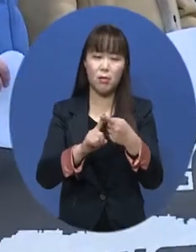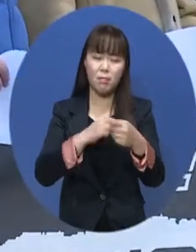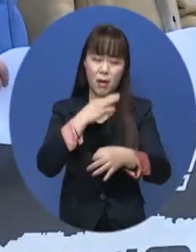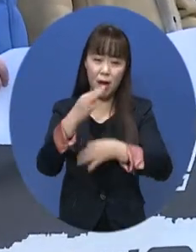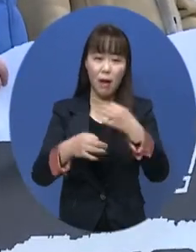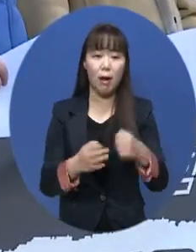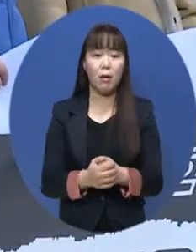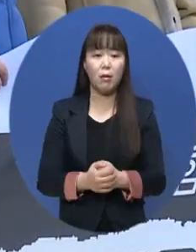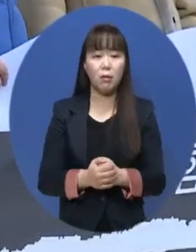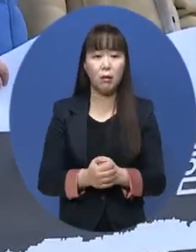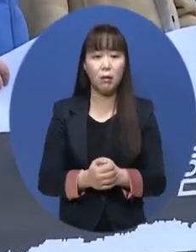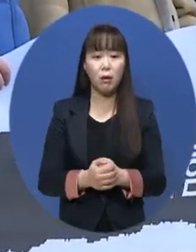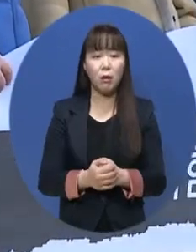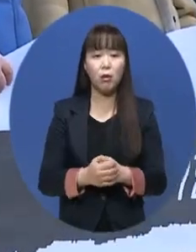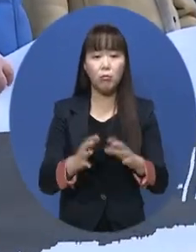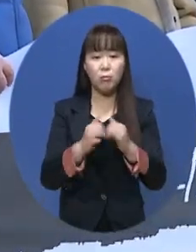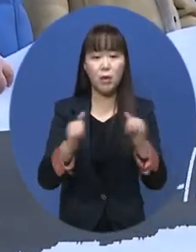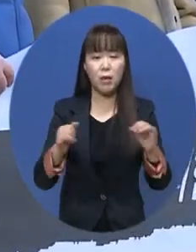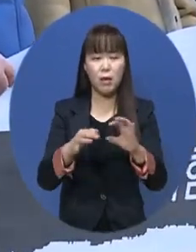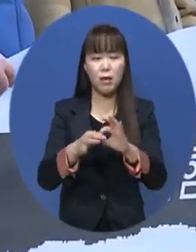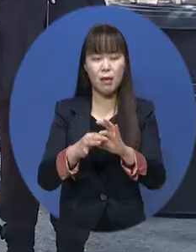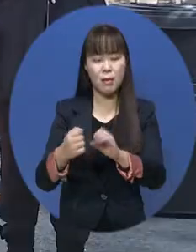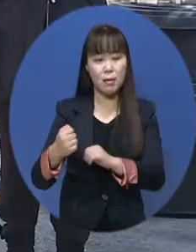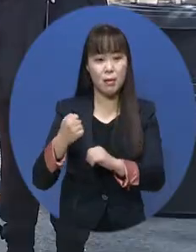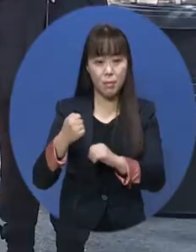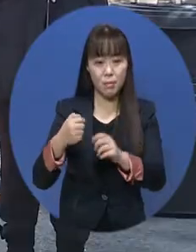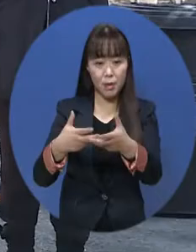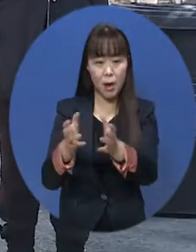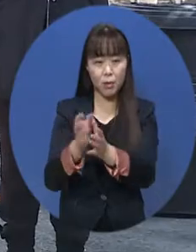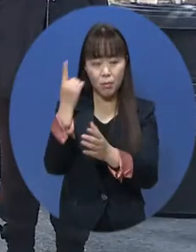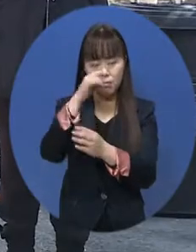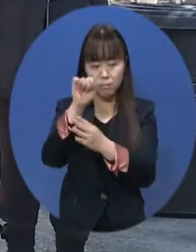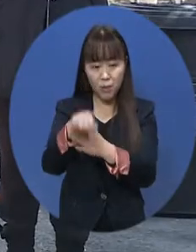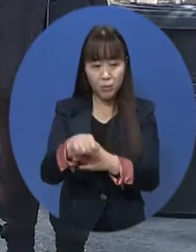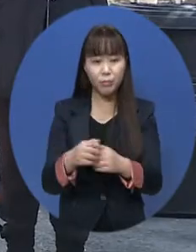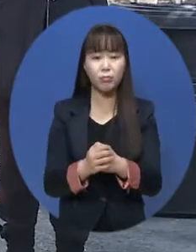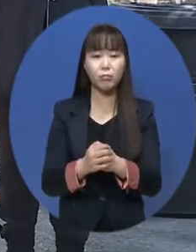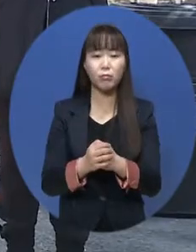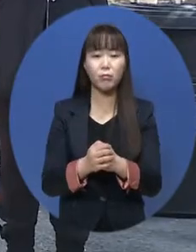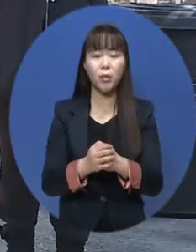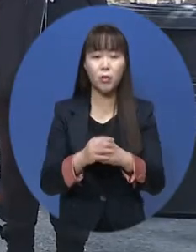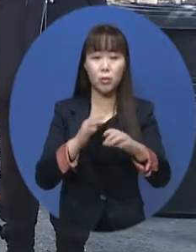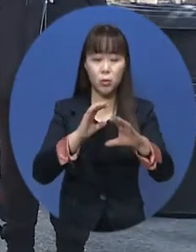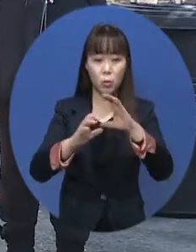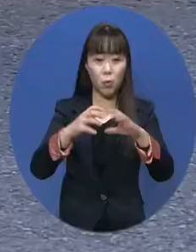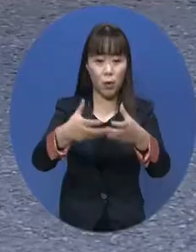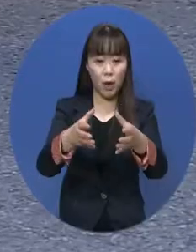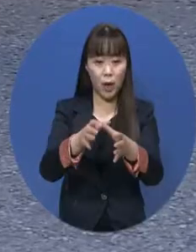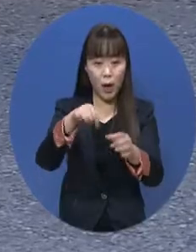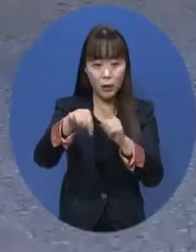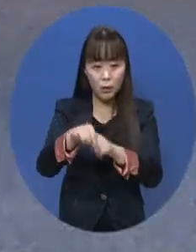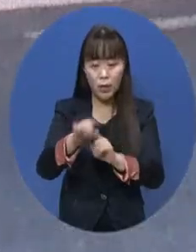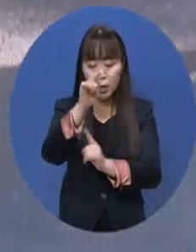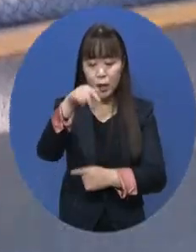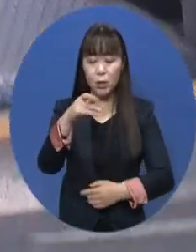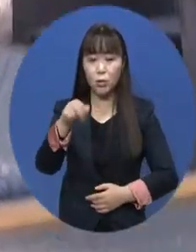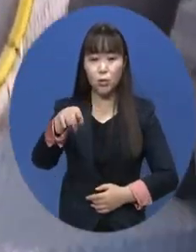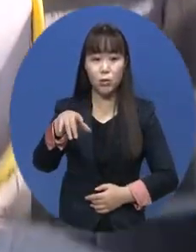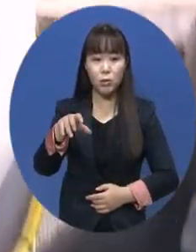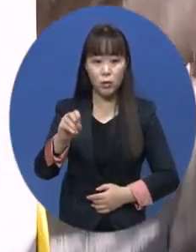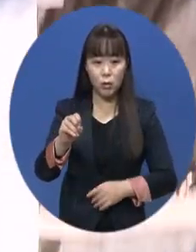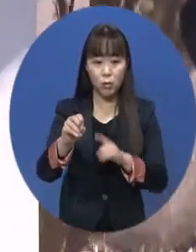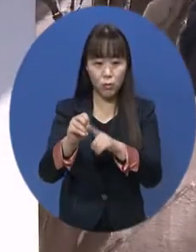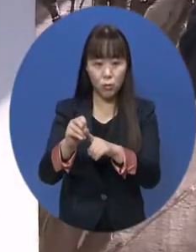계속되자 국민의힘은 고개를 숙였습니다. 이날 오후 국회 소통관에서 국민의힘 이동성 중앙장애인